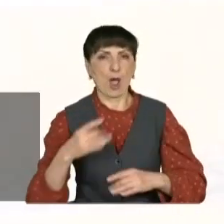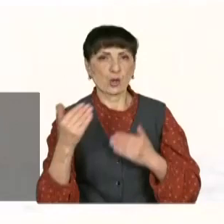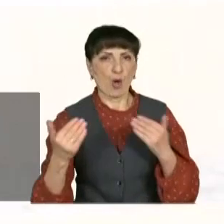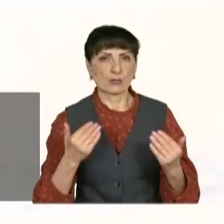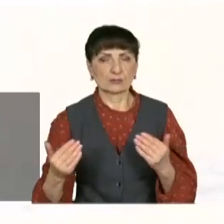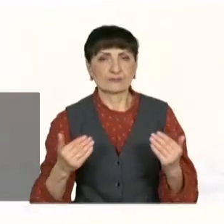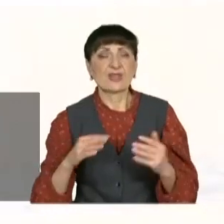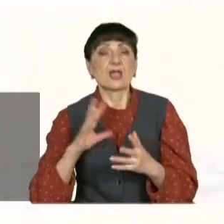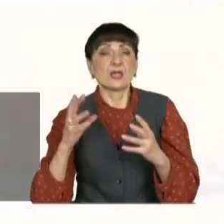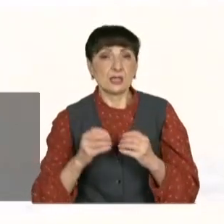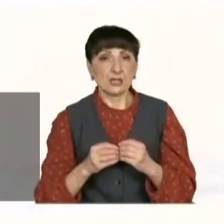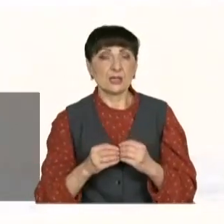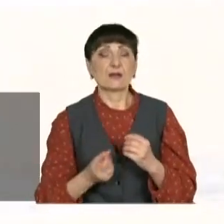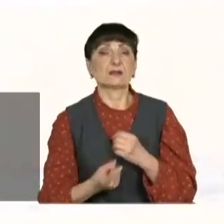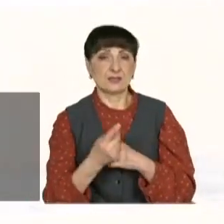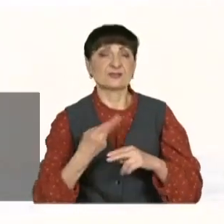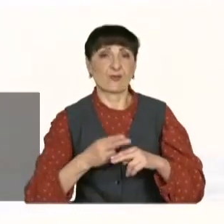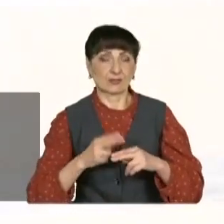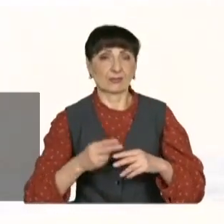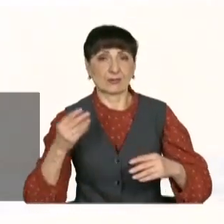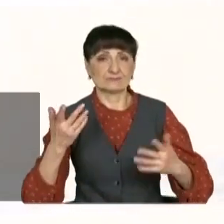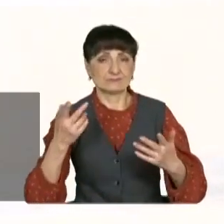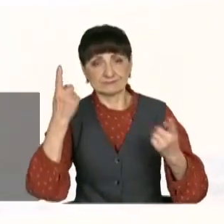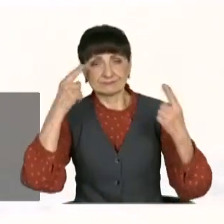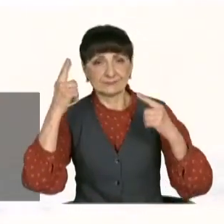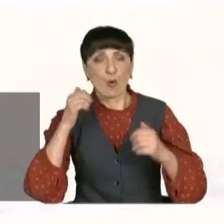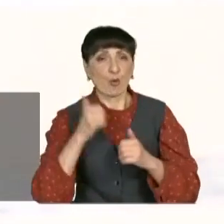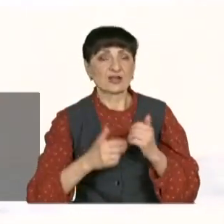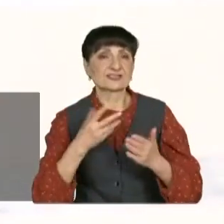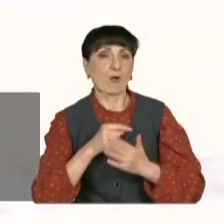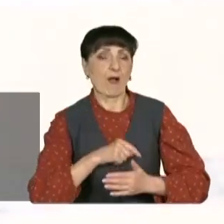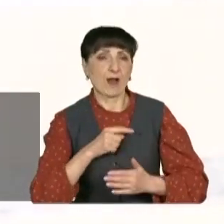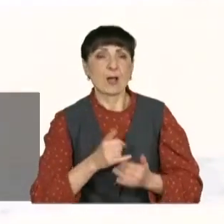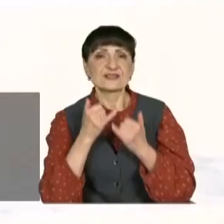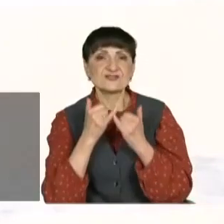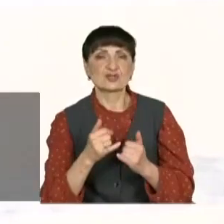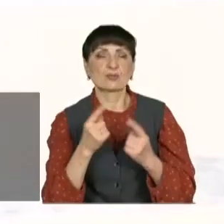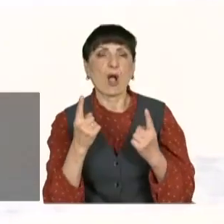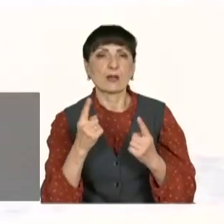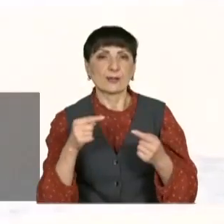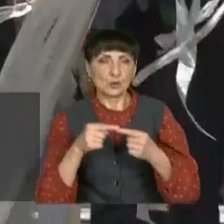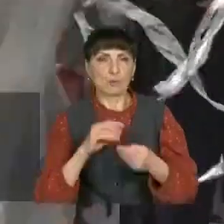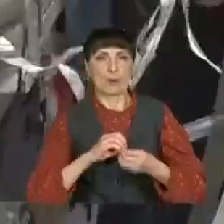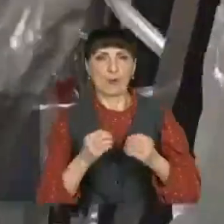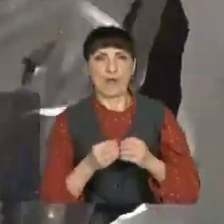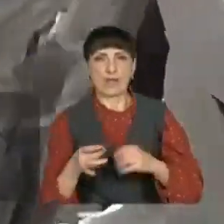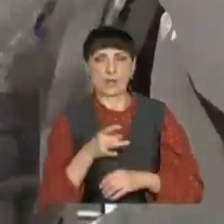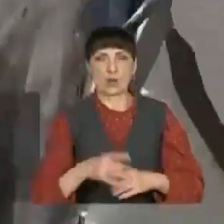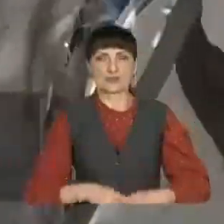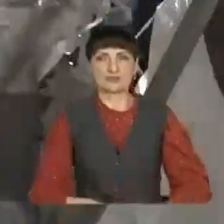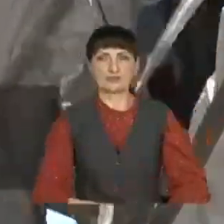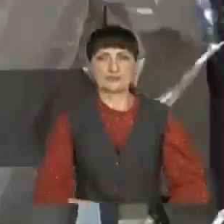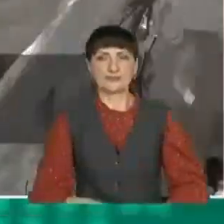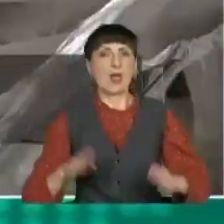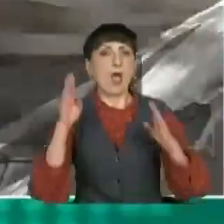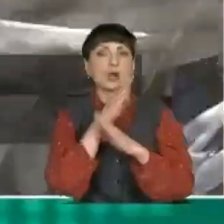и таким образом родились вот эти персонажи У каждого свой характер посвящённый конкретной проблеме своего района